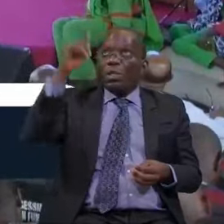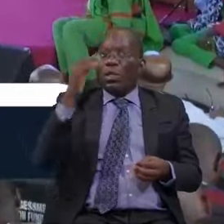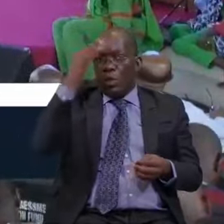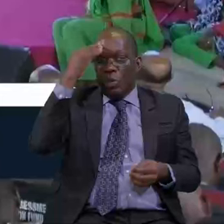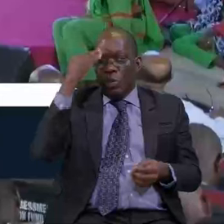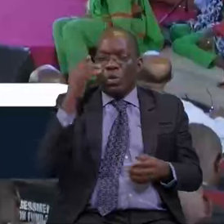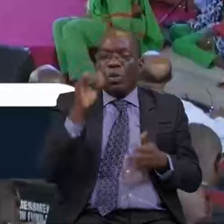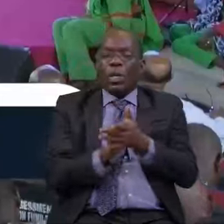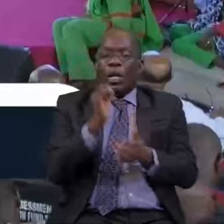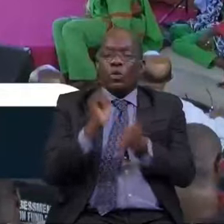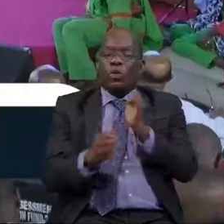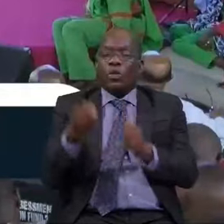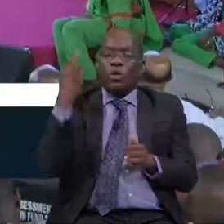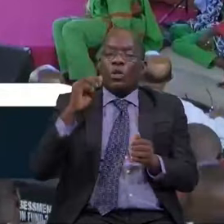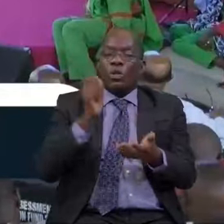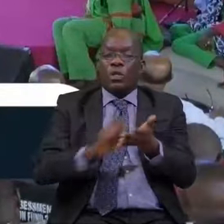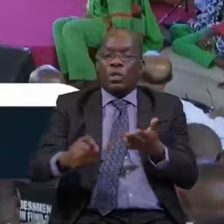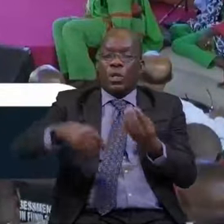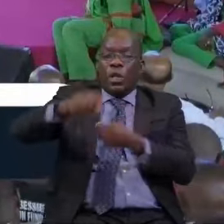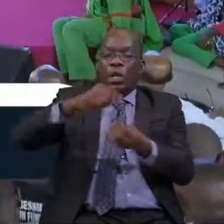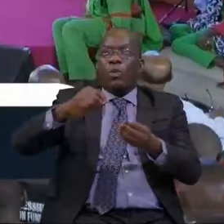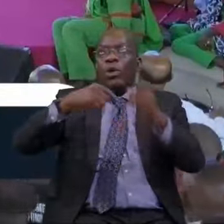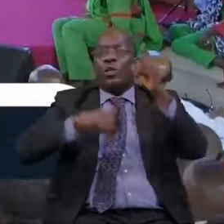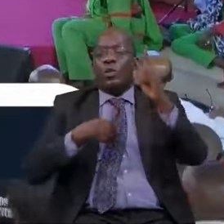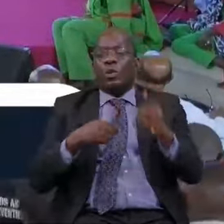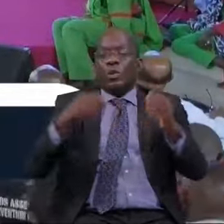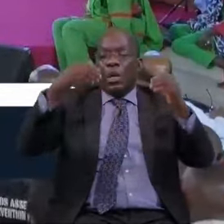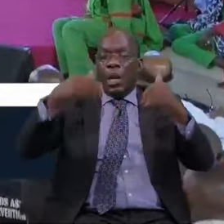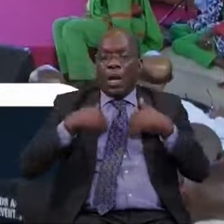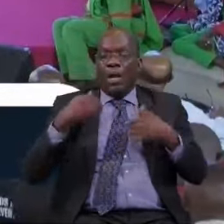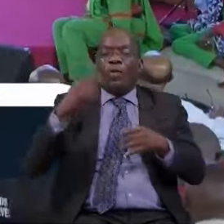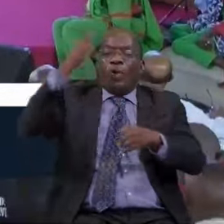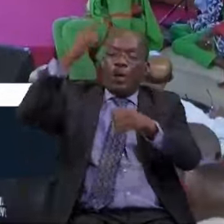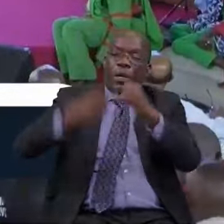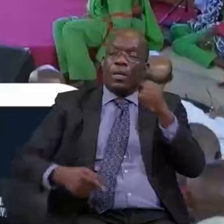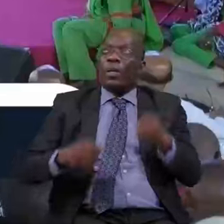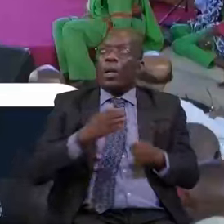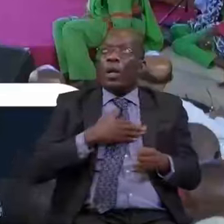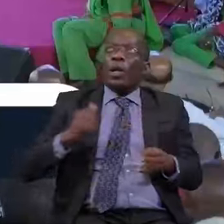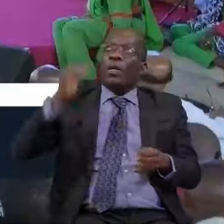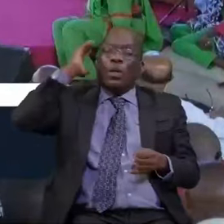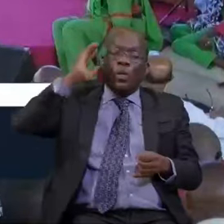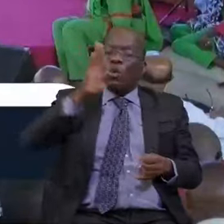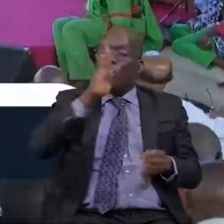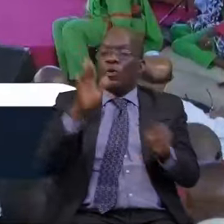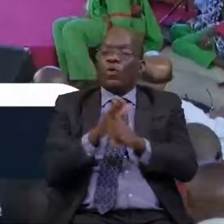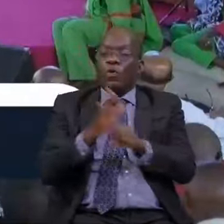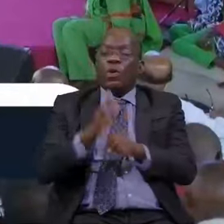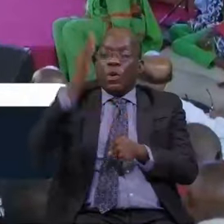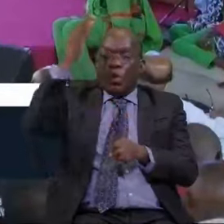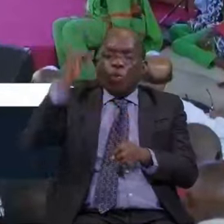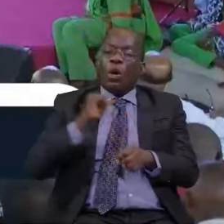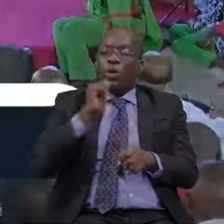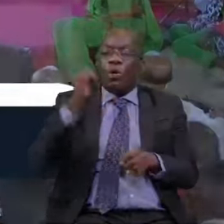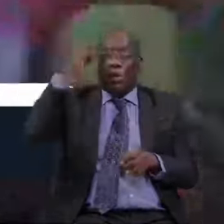que ce qui était écrit me concernant a une fin et sera accompli. Pourquoi ne pas penser